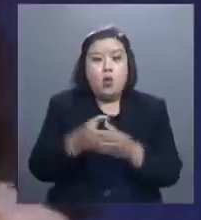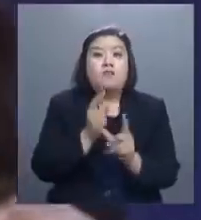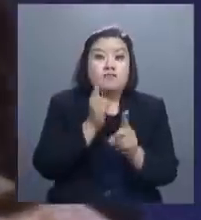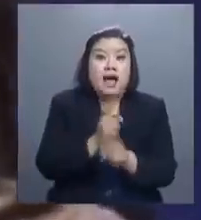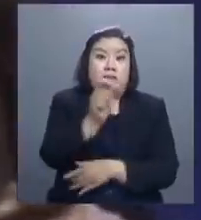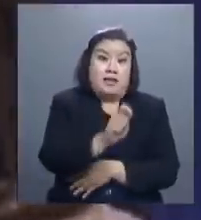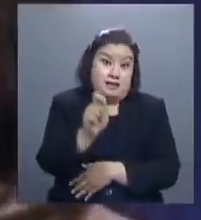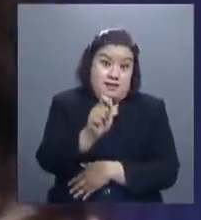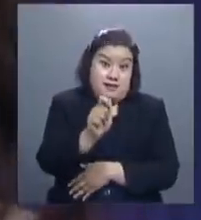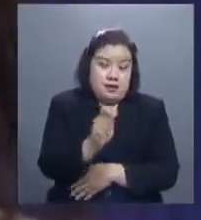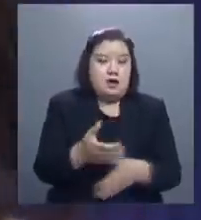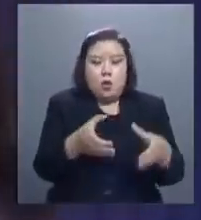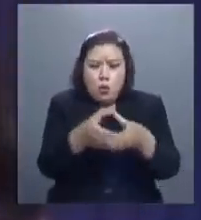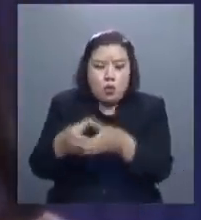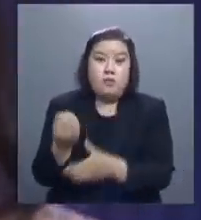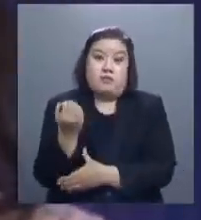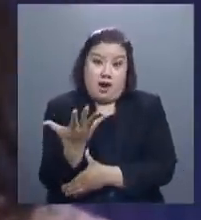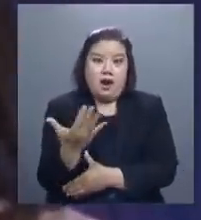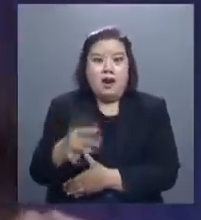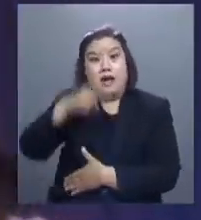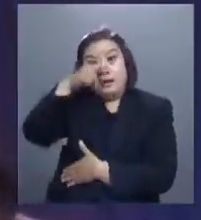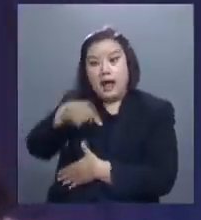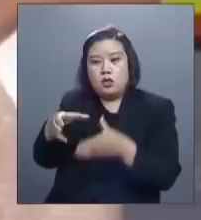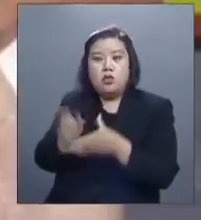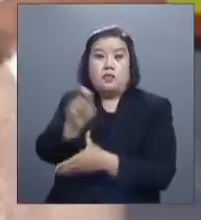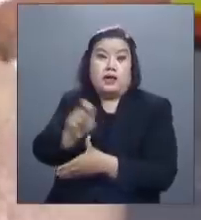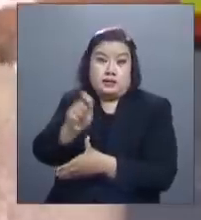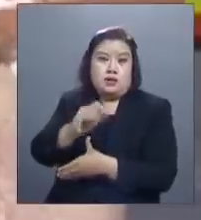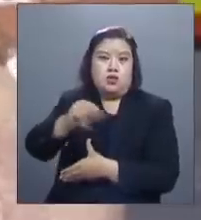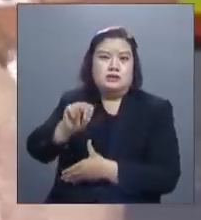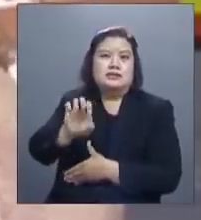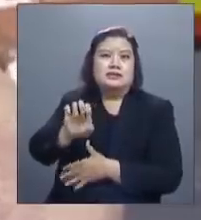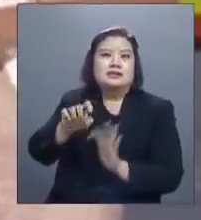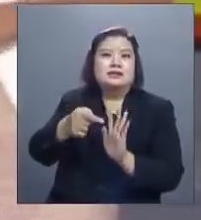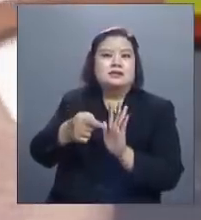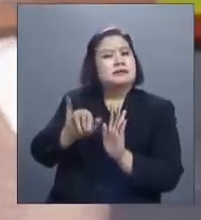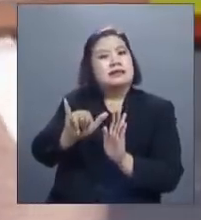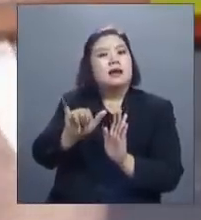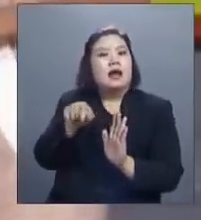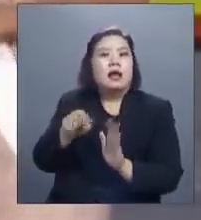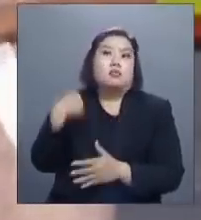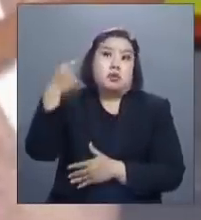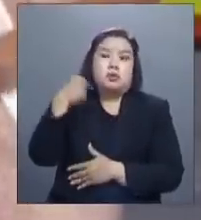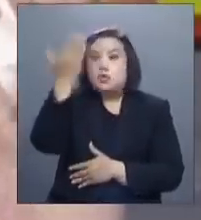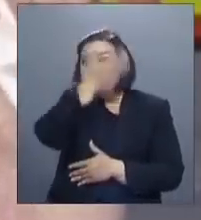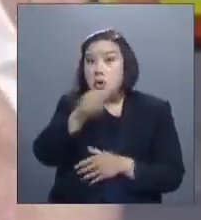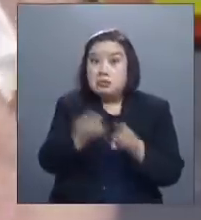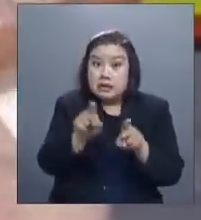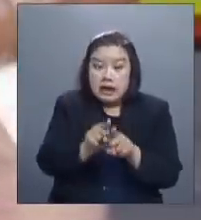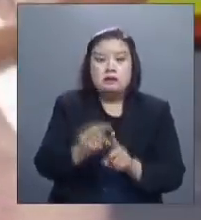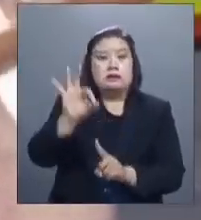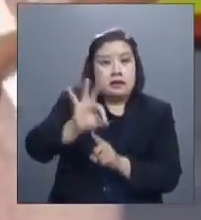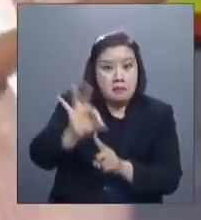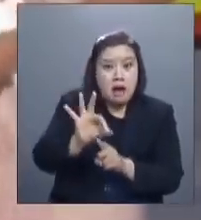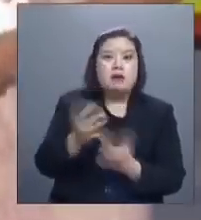ทวีปซึ่งสาวไทยจัดอยู่ในกลุ่มทวีปเอเชียโอเชียเนียซึ่งต้องขับเคี่ยวกับเพื่อนนางงามตัวเต็งเช่นเนปาลและนิวซีแลนด